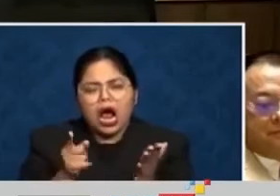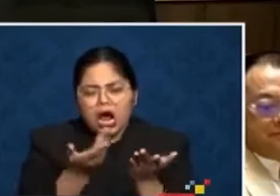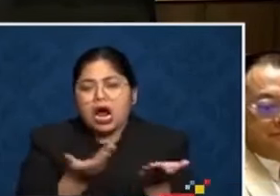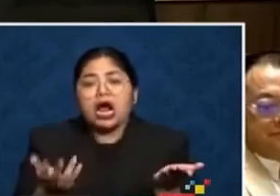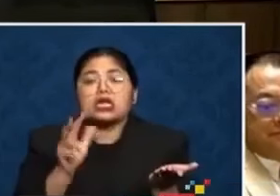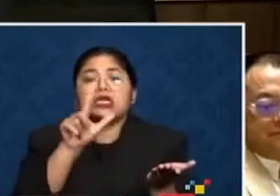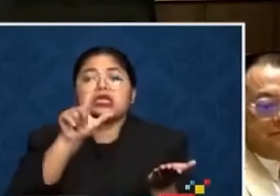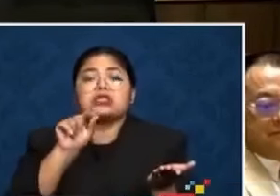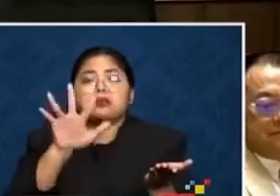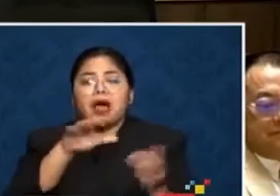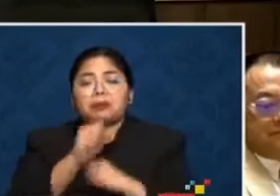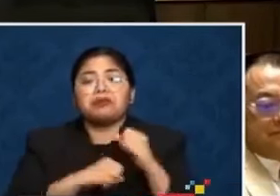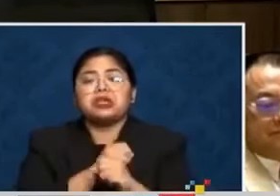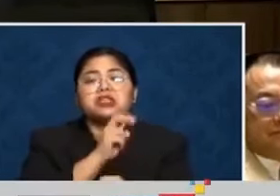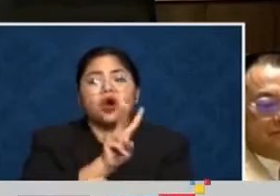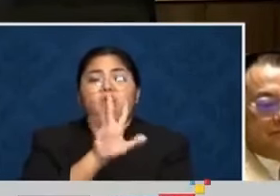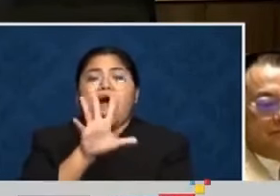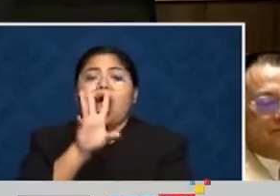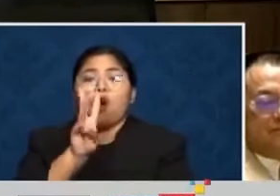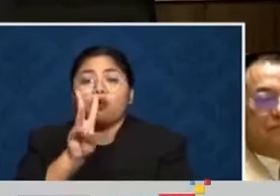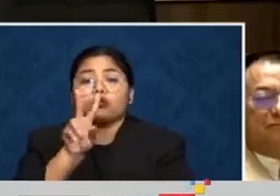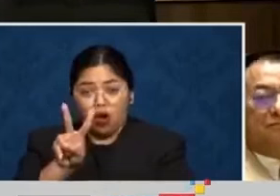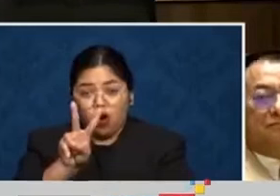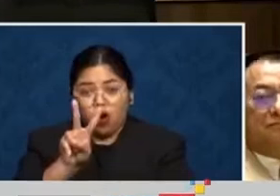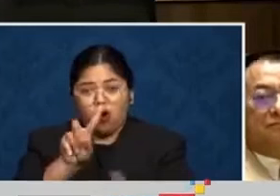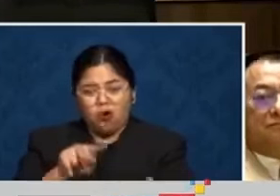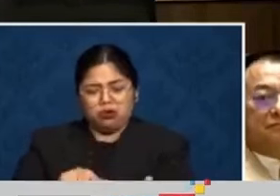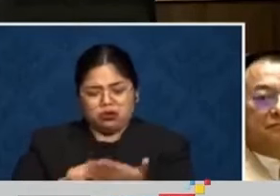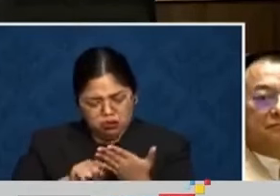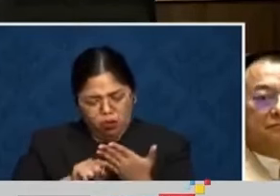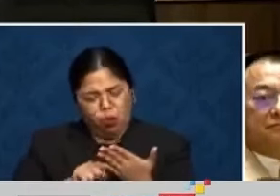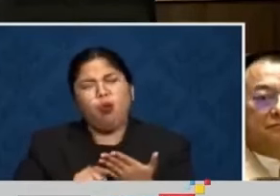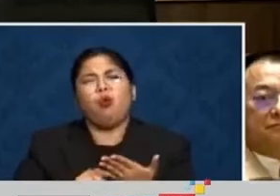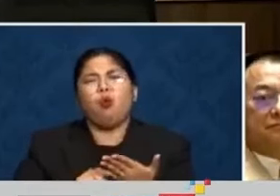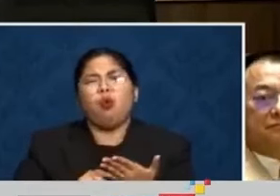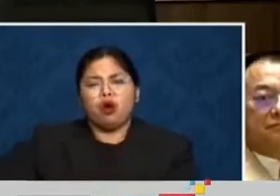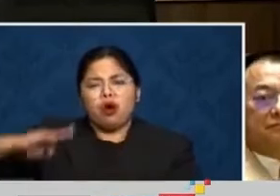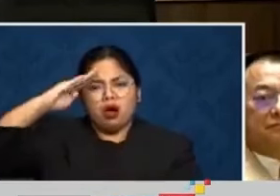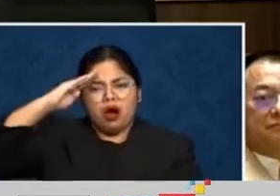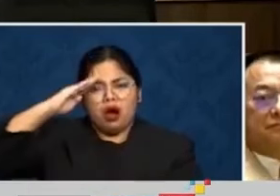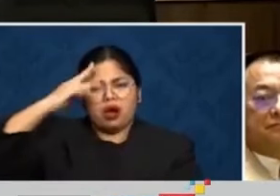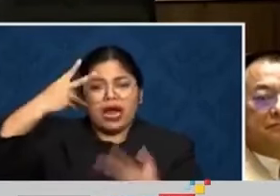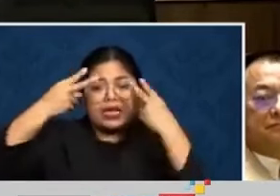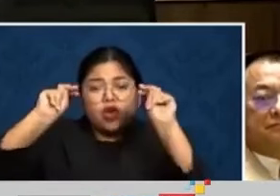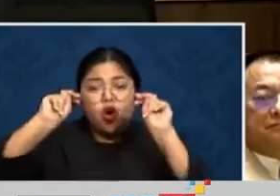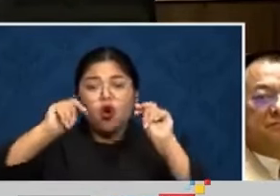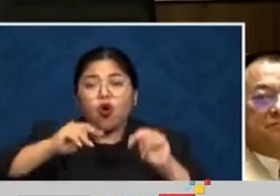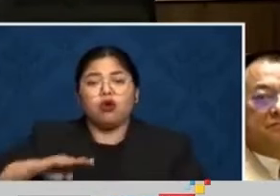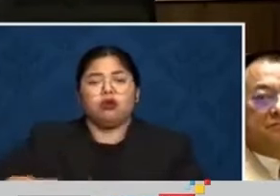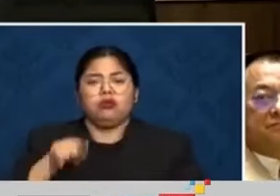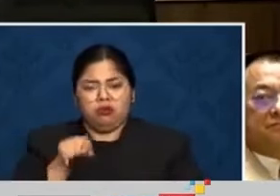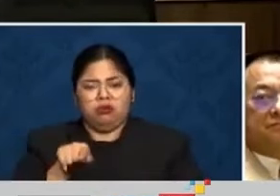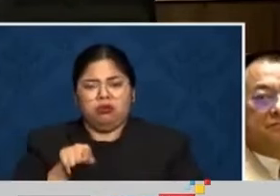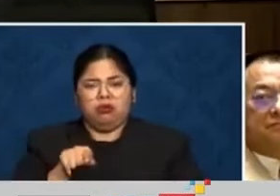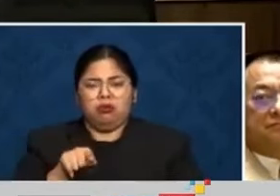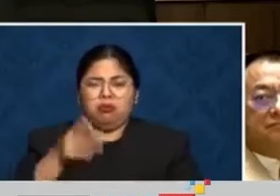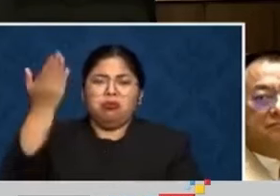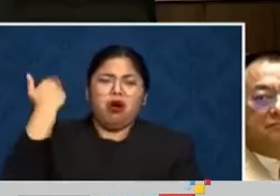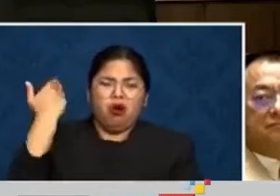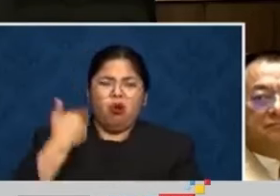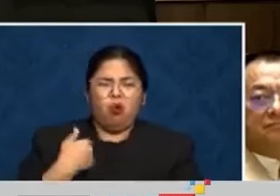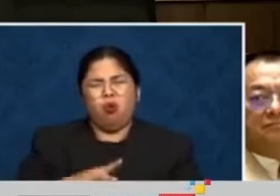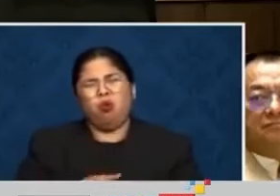ตั้งแต่ปี62กว่าที่ท่านนายกประยุทธ์จันทร์โอชาจะลงนามเพื่อที่จะกลับมาสภานั้น